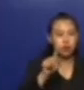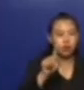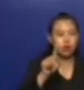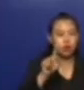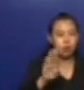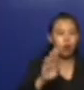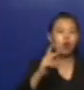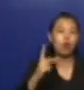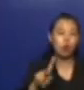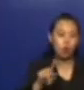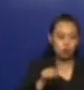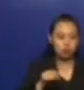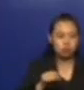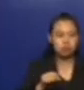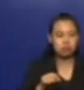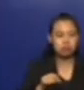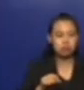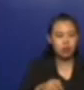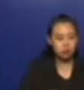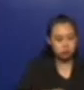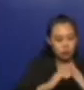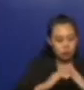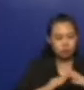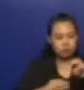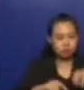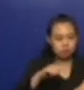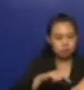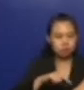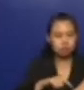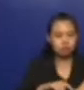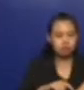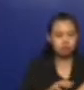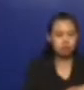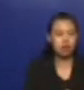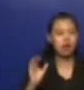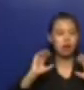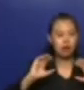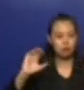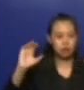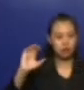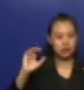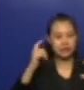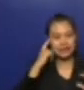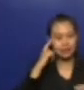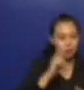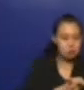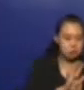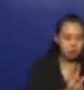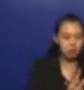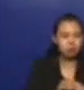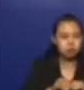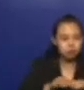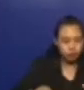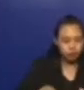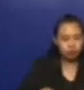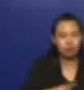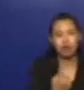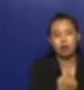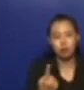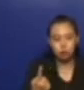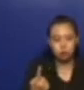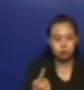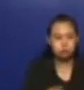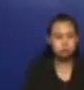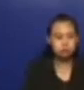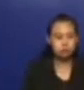ค.ตั้งขึ้นมาแล้วรัฐบาลบอกว่าเอาแต่โรคติดต่อพ.ร.บ.โรคติดต่อพ.ร.